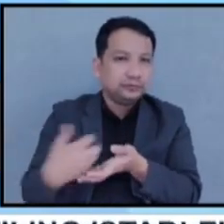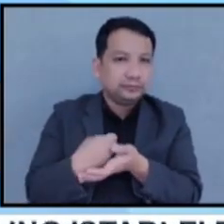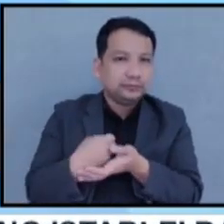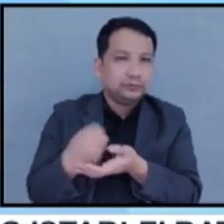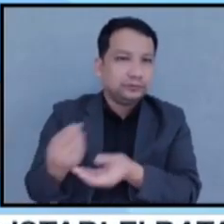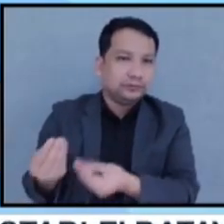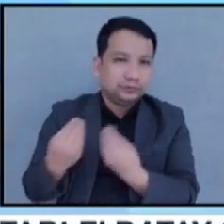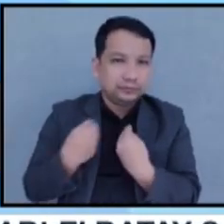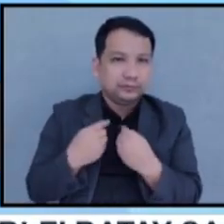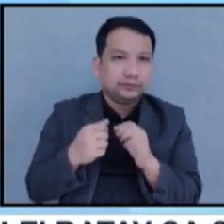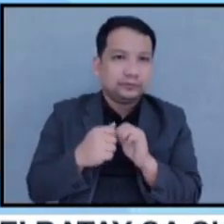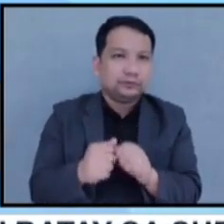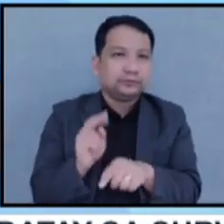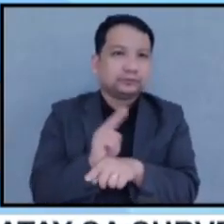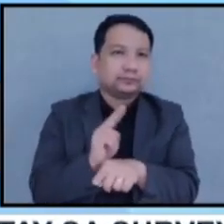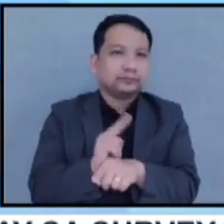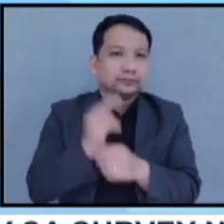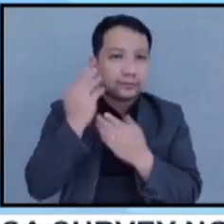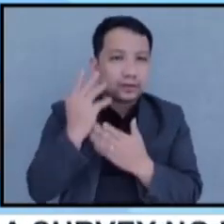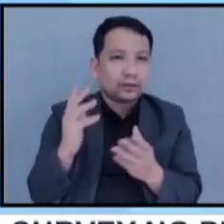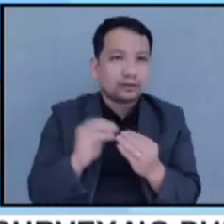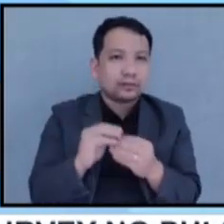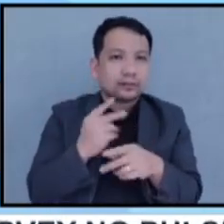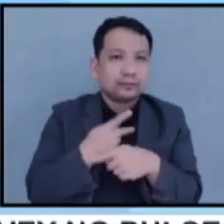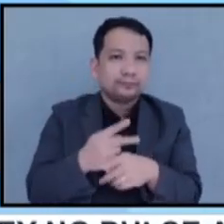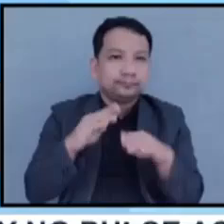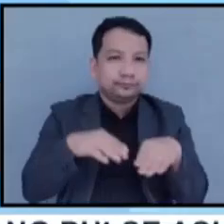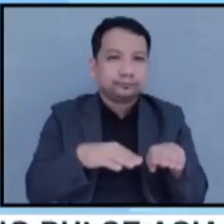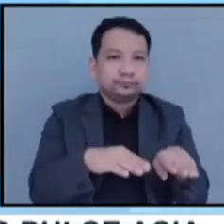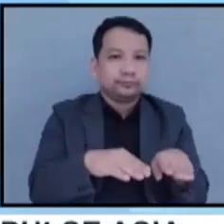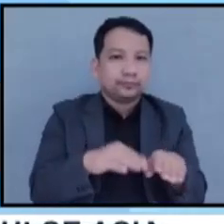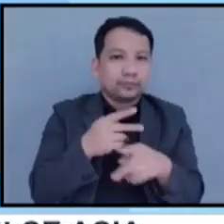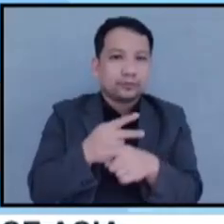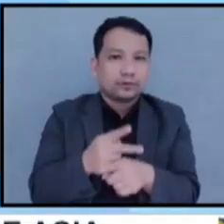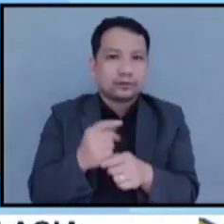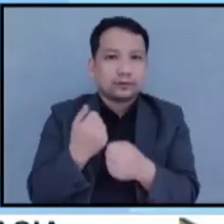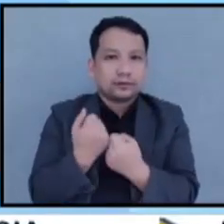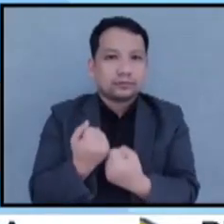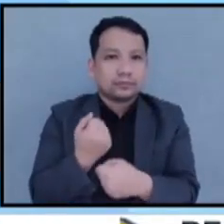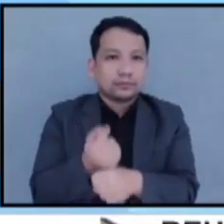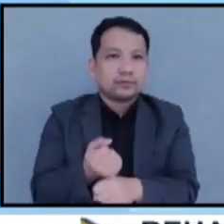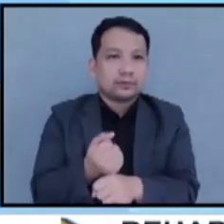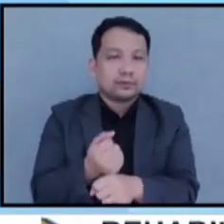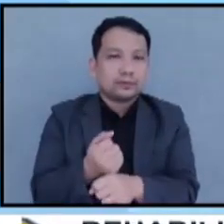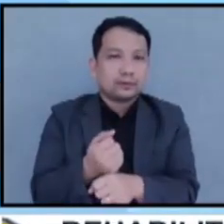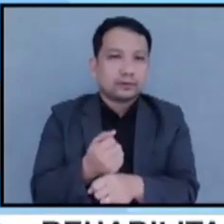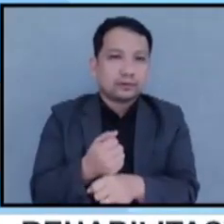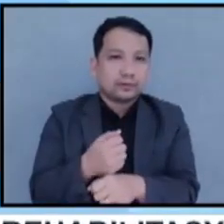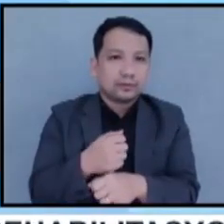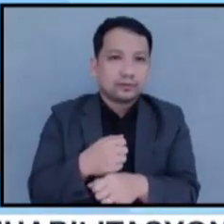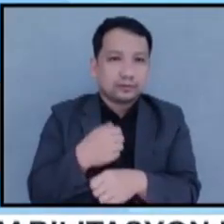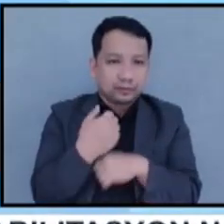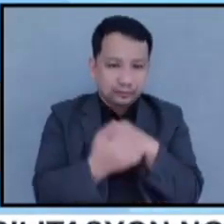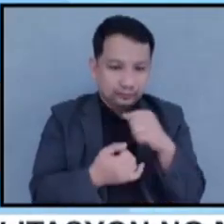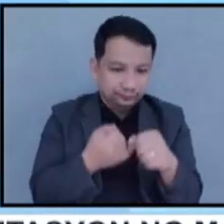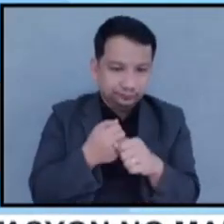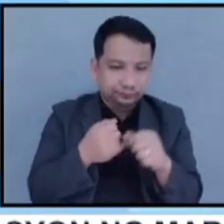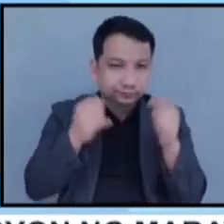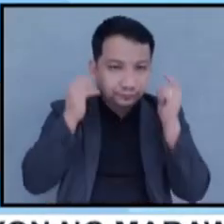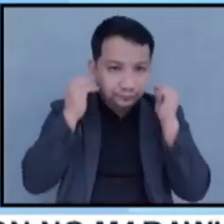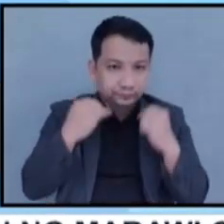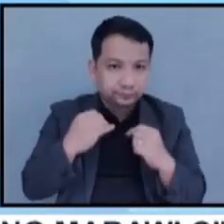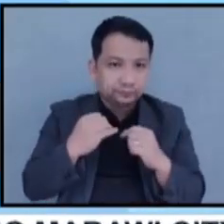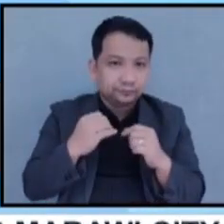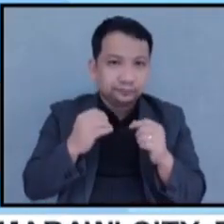po sa amin. At ito po yung mga ginagawang products po namin. So kami po ay nagbibenta ng mga accessories, kagaya po ng